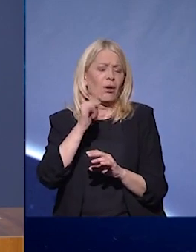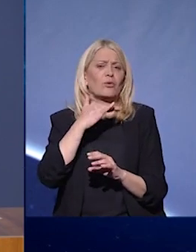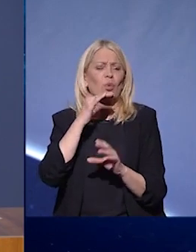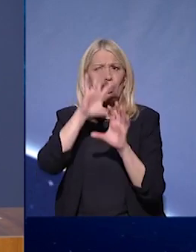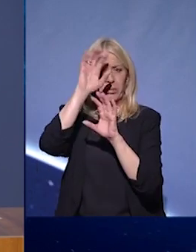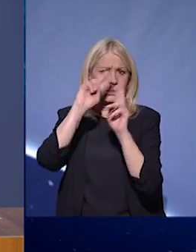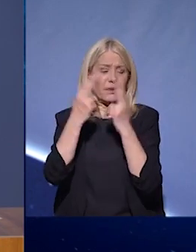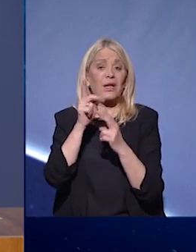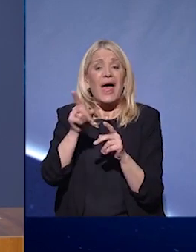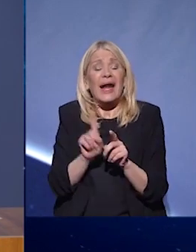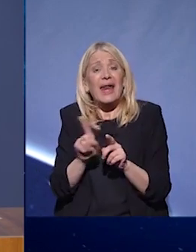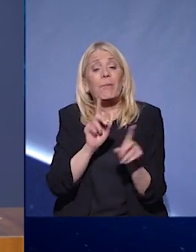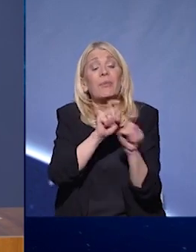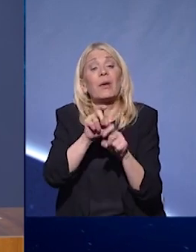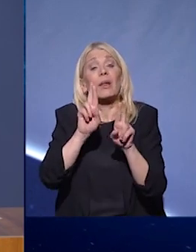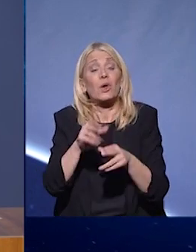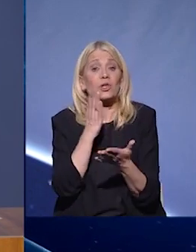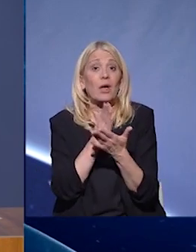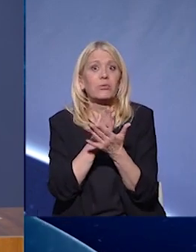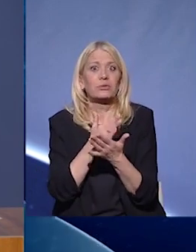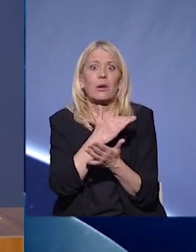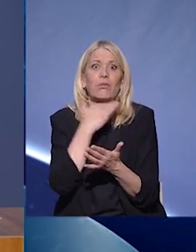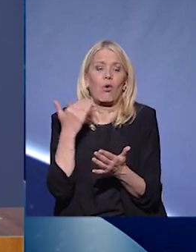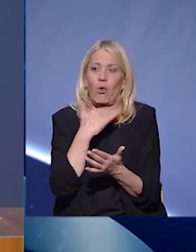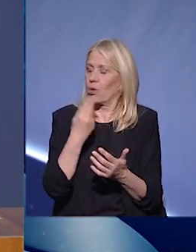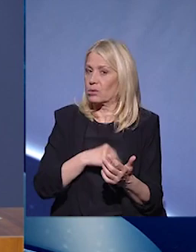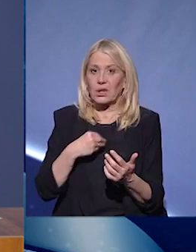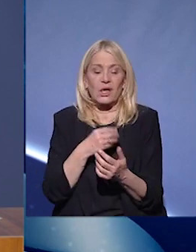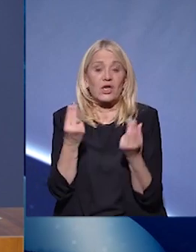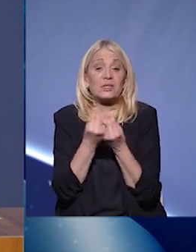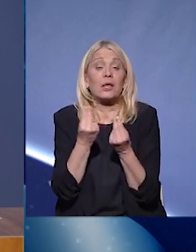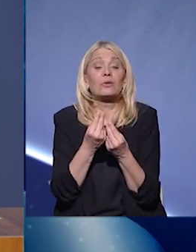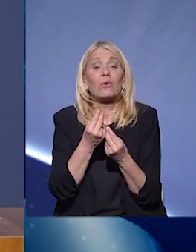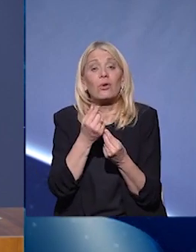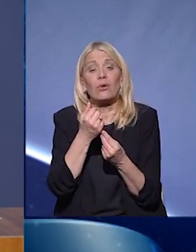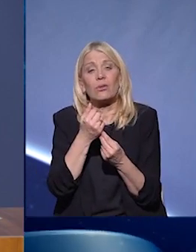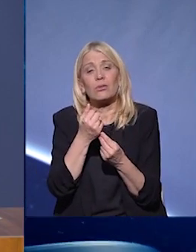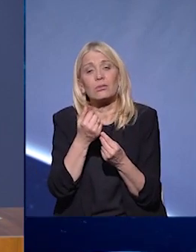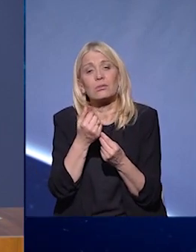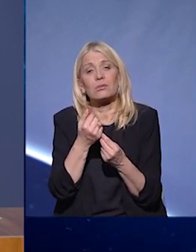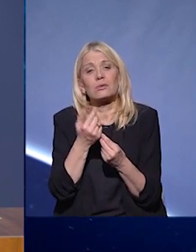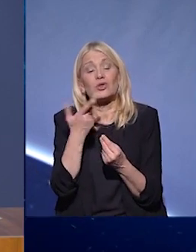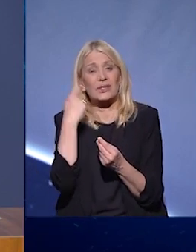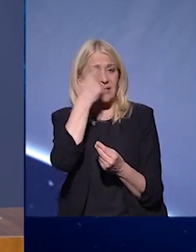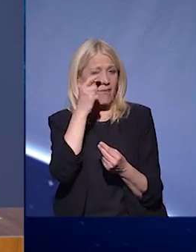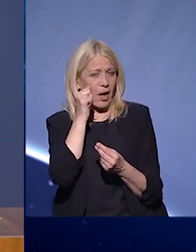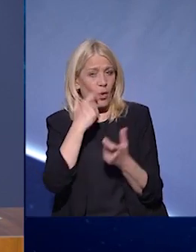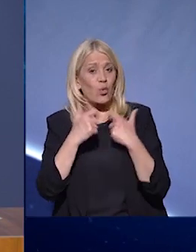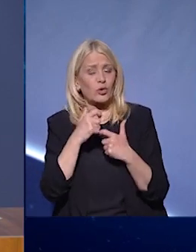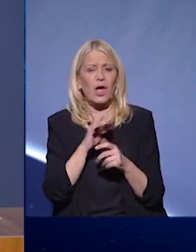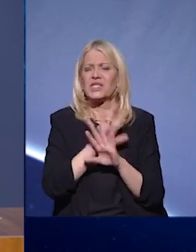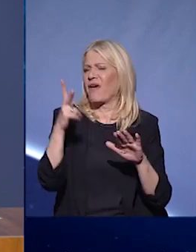rep epidemije može nekad da bude mnogo žestok, zato što se zavaraju ljudi da je